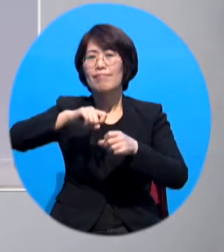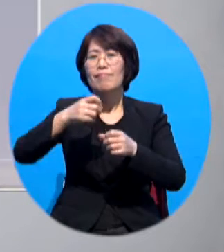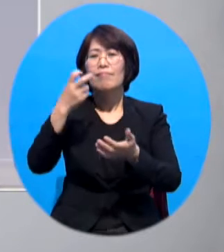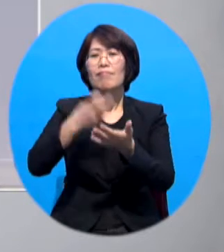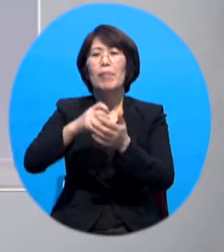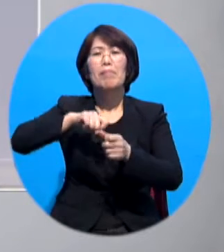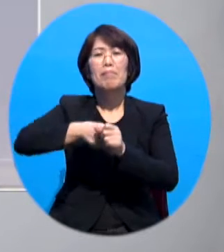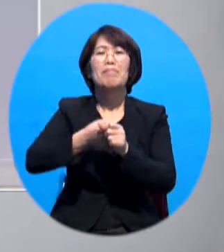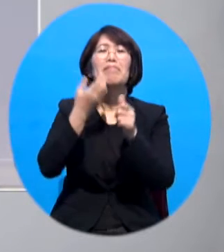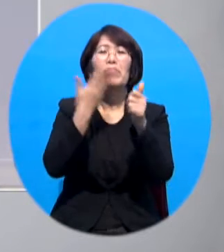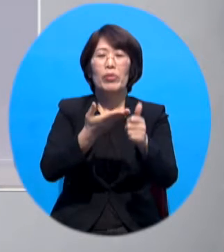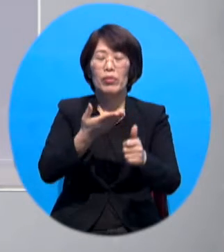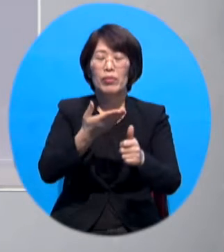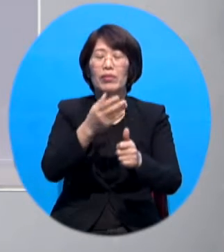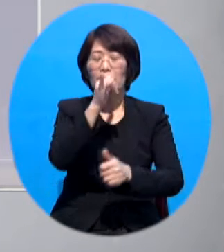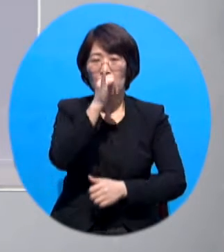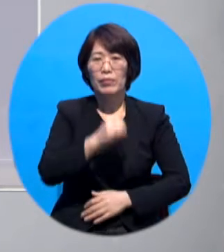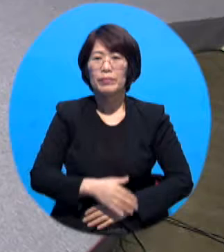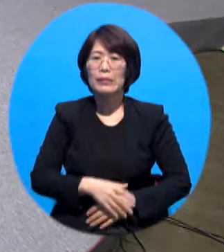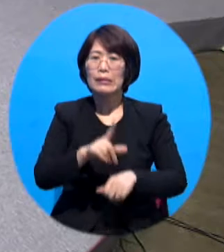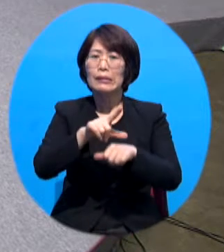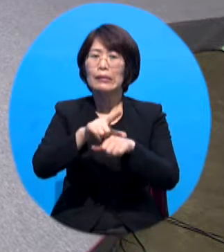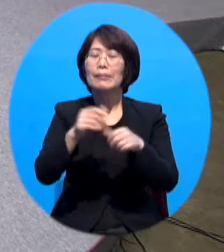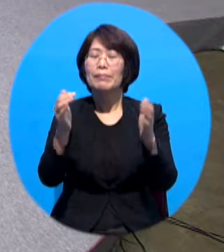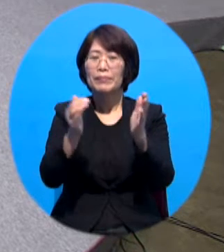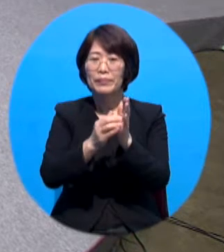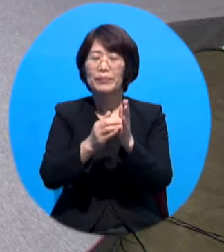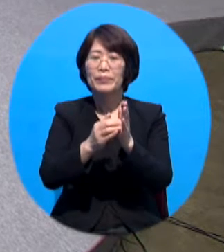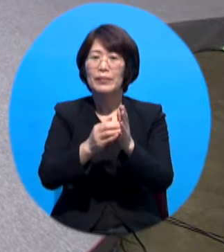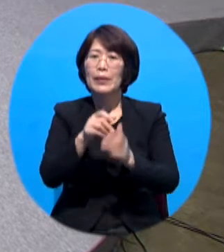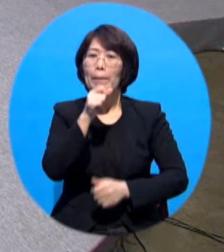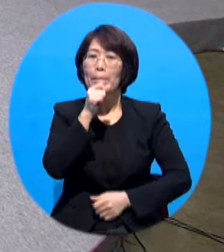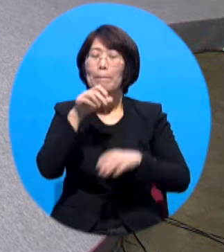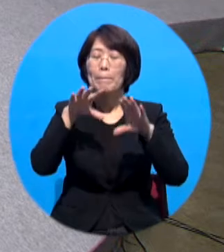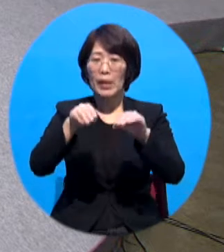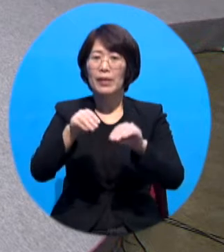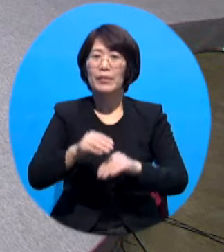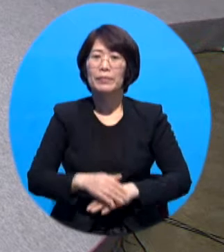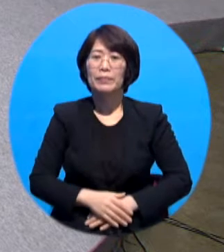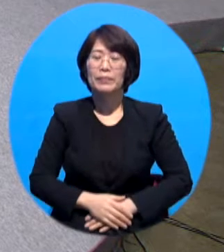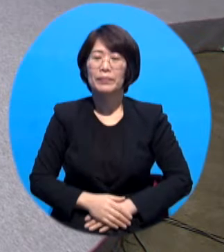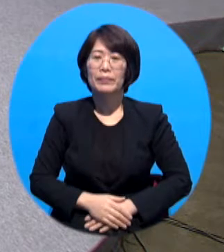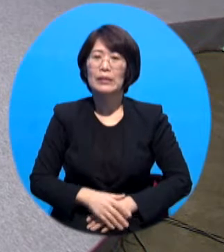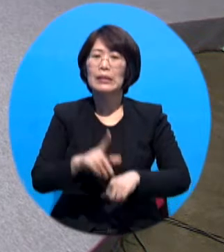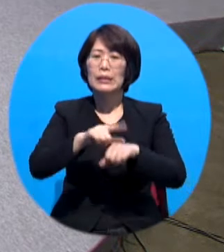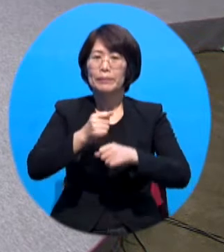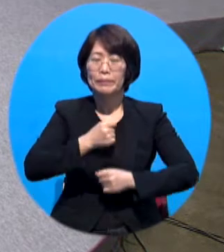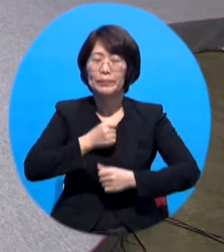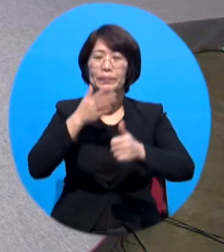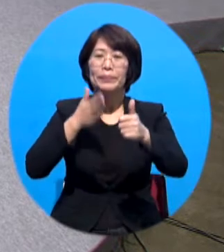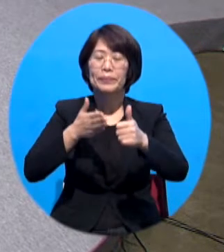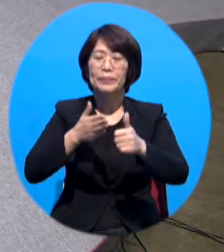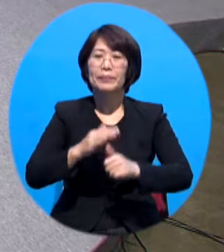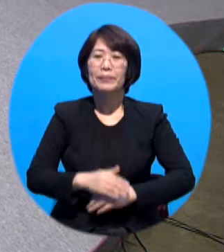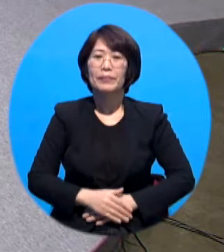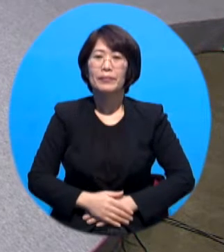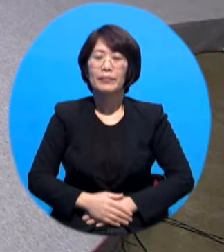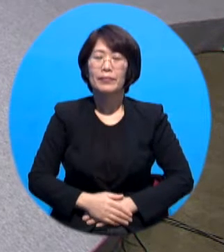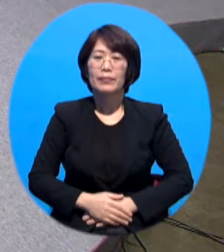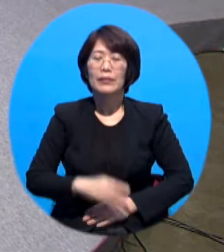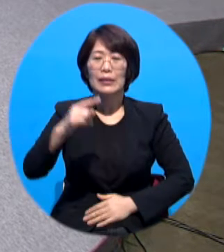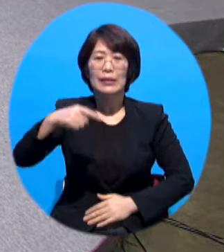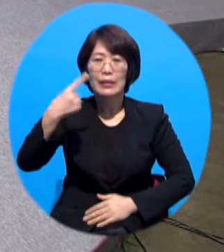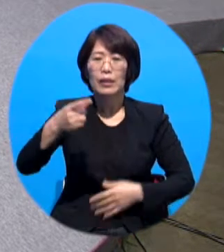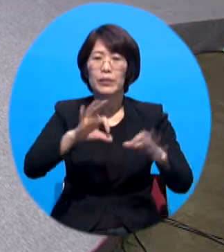받았습니다 4 시간의 끝나서 마이크가 꺼졌습니다 시간을 엄수 해 주시기 바랍니다